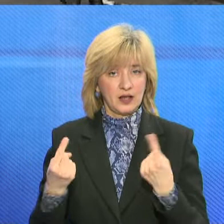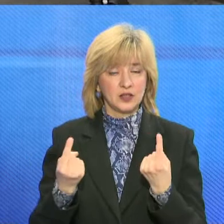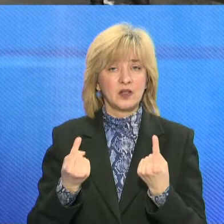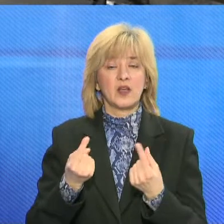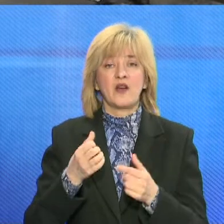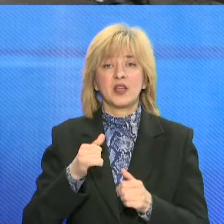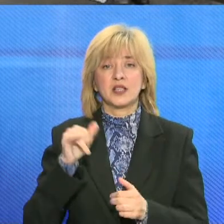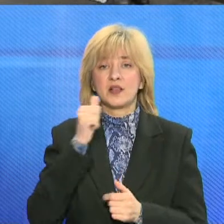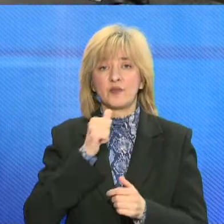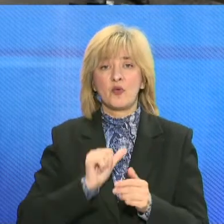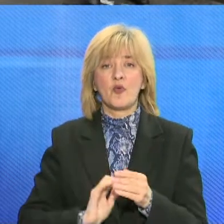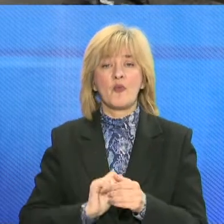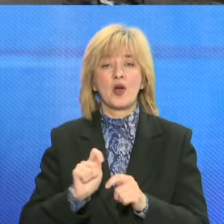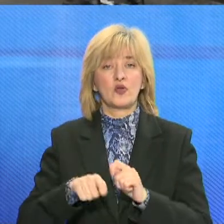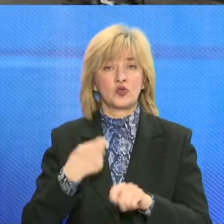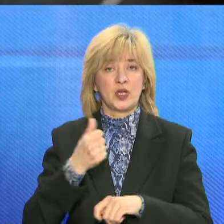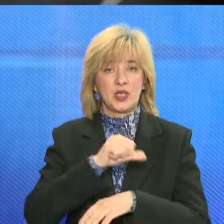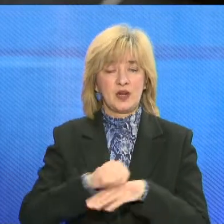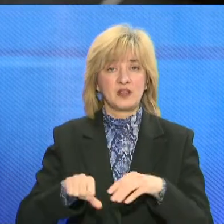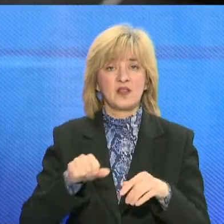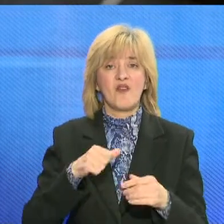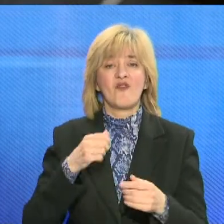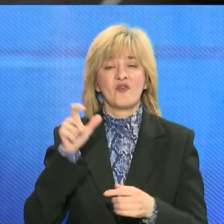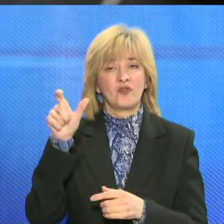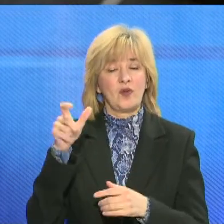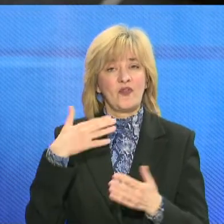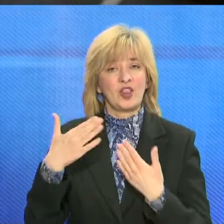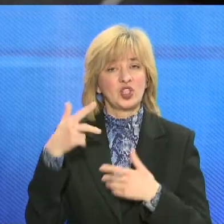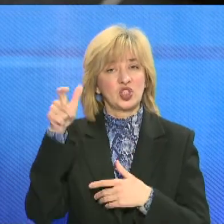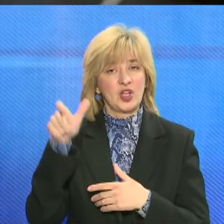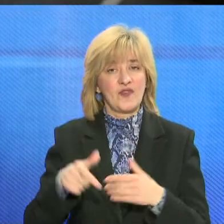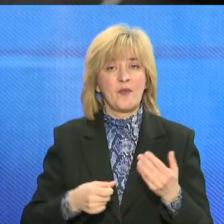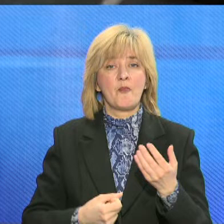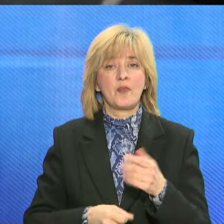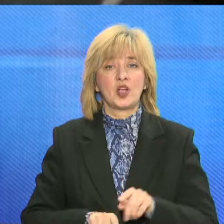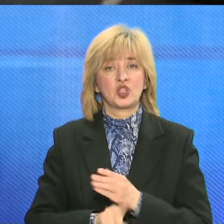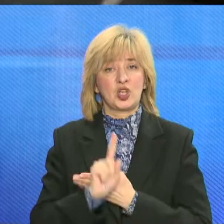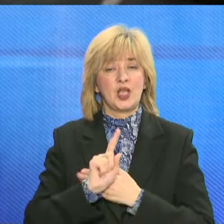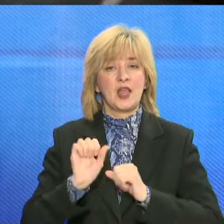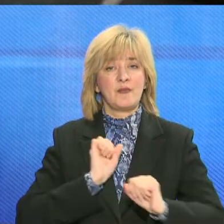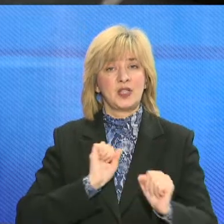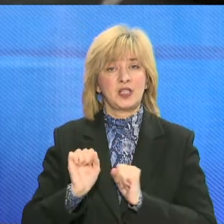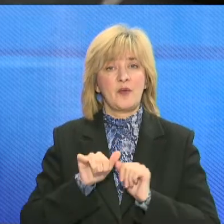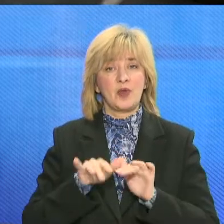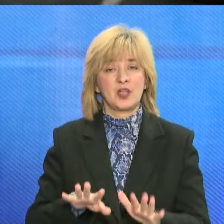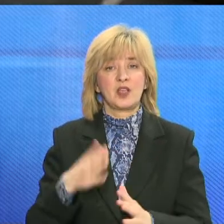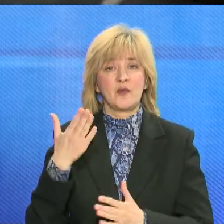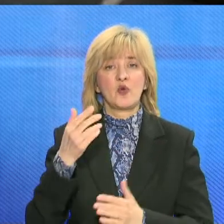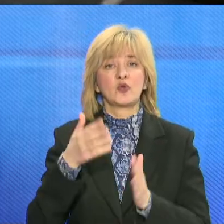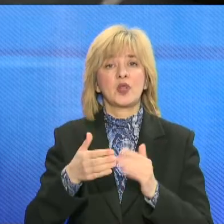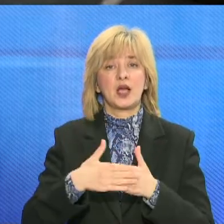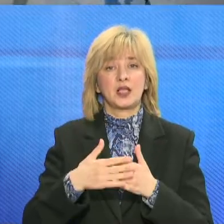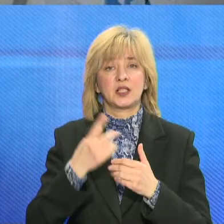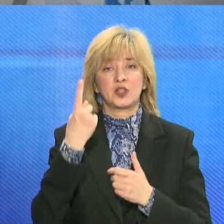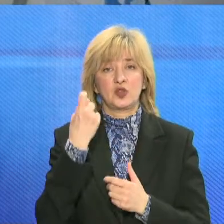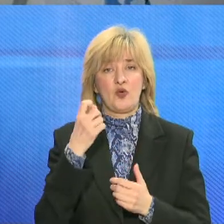адносінах да затрыманага пачаты адміністрацыйны працэс. Яму пагражае штраф да 100 базавых велічынь і дэпартацыя. Зараз парушальнік